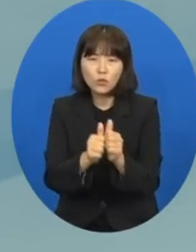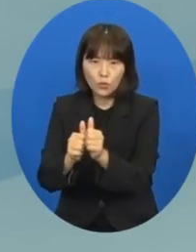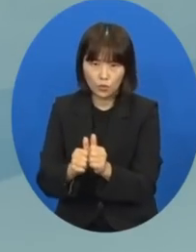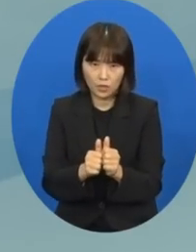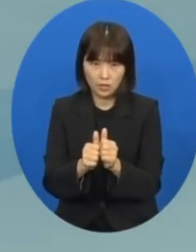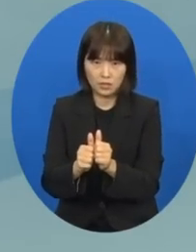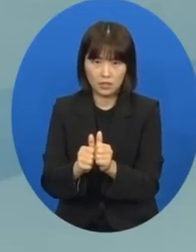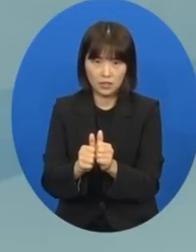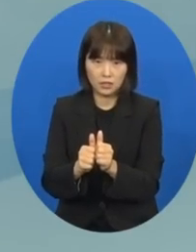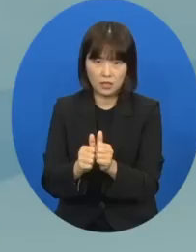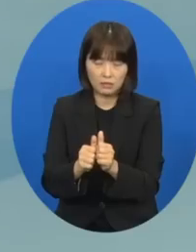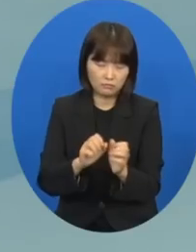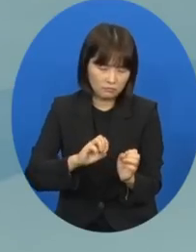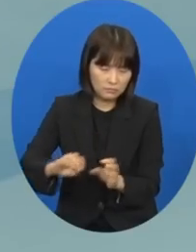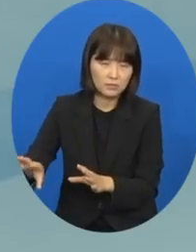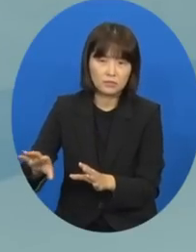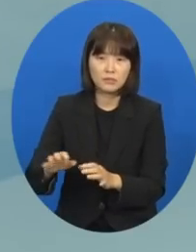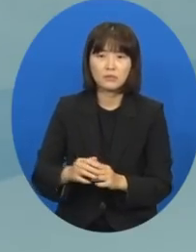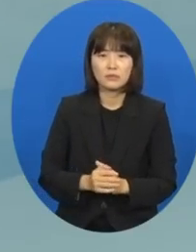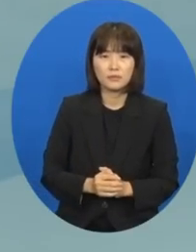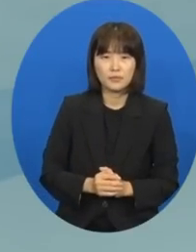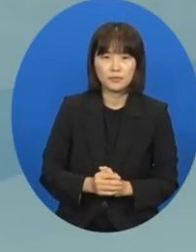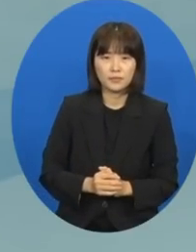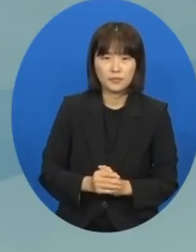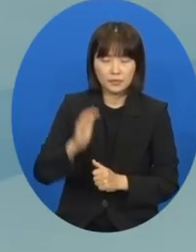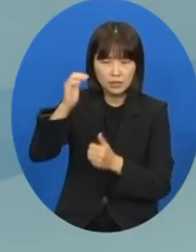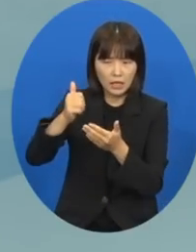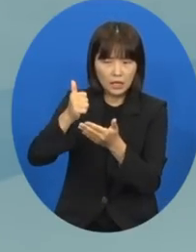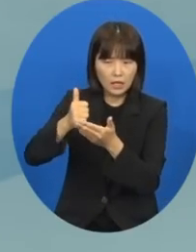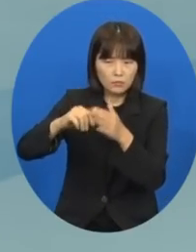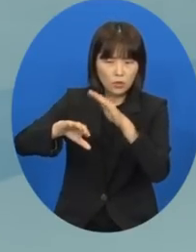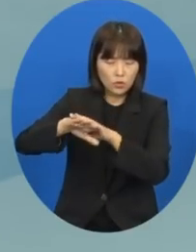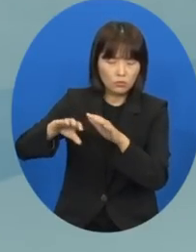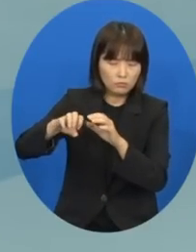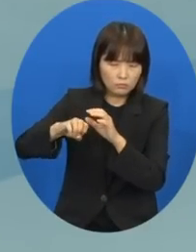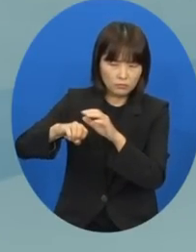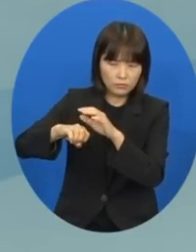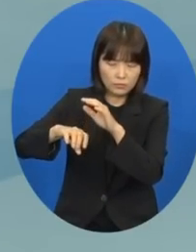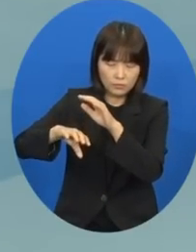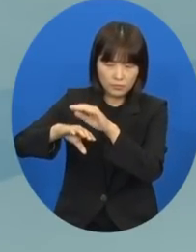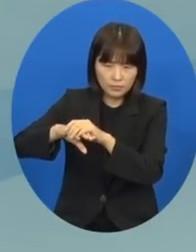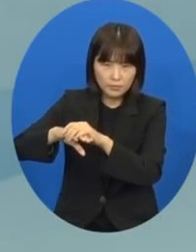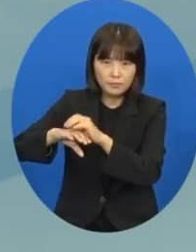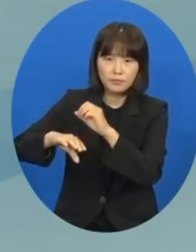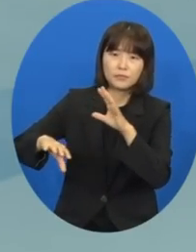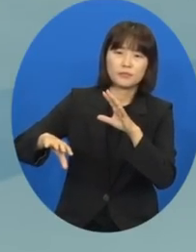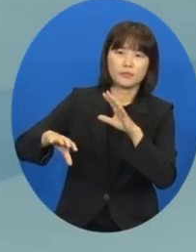동행을 저버리고 그분의 손을 뿌리치는 것입니다. 왜냐하면